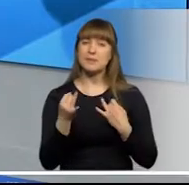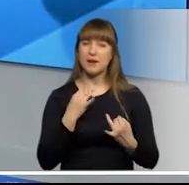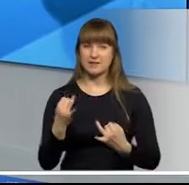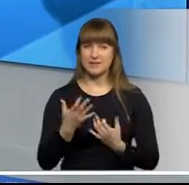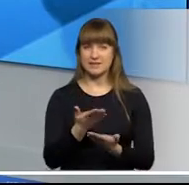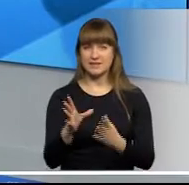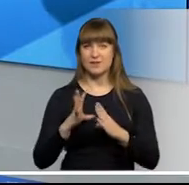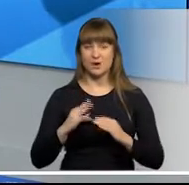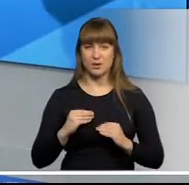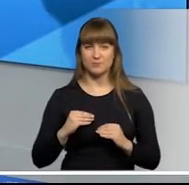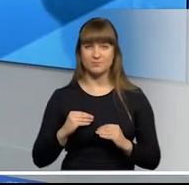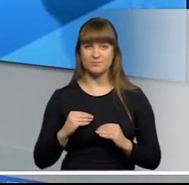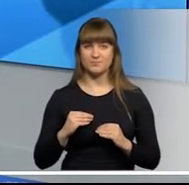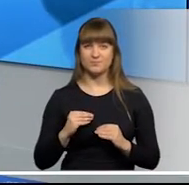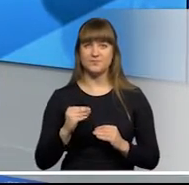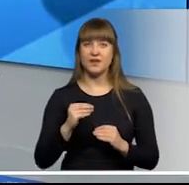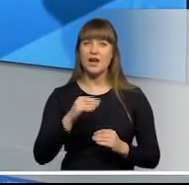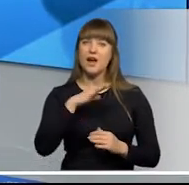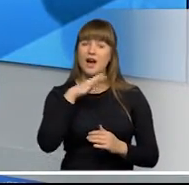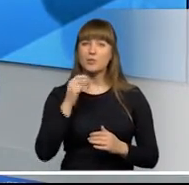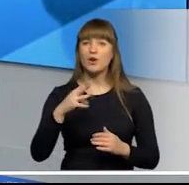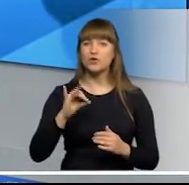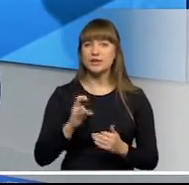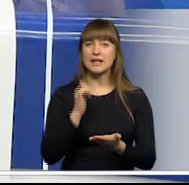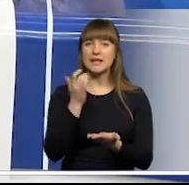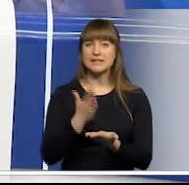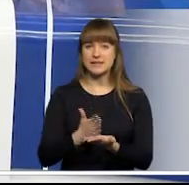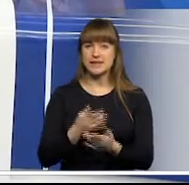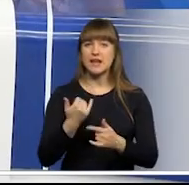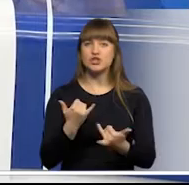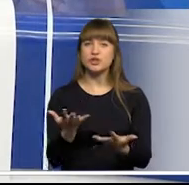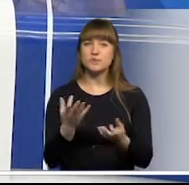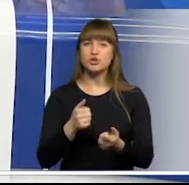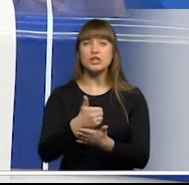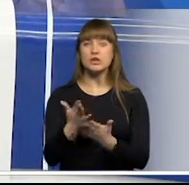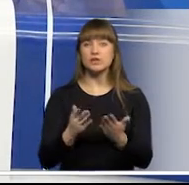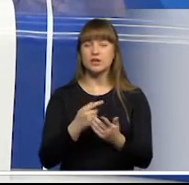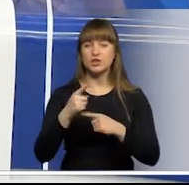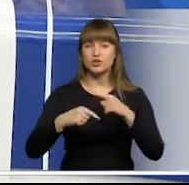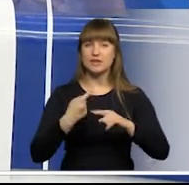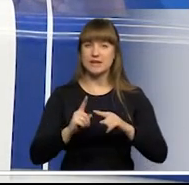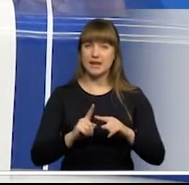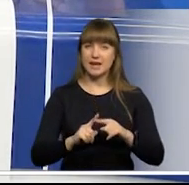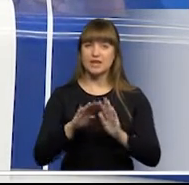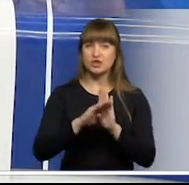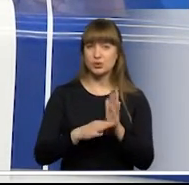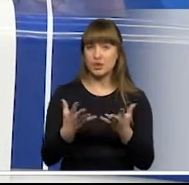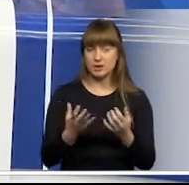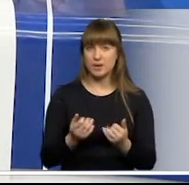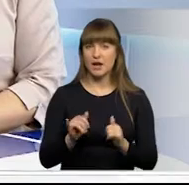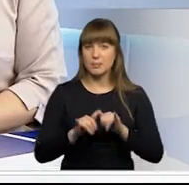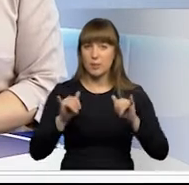Сейчас получение услуг через эти структуры набирает популярность. А можно ли получить и оформить материнский капитал в